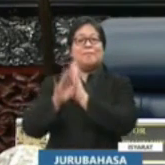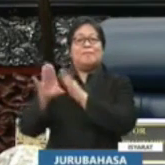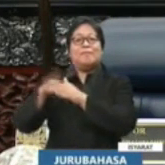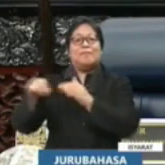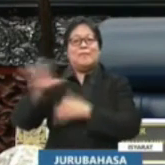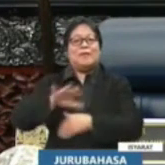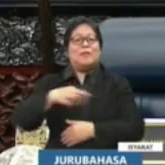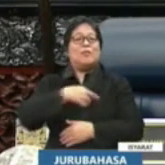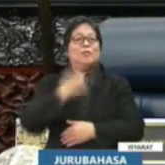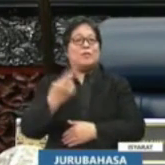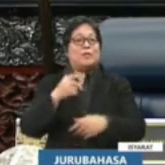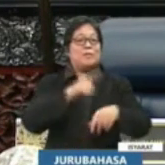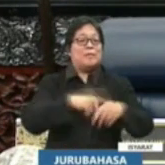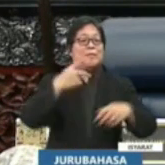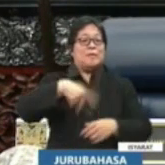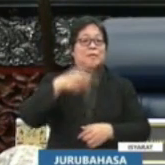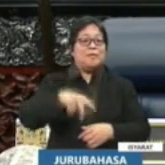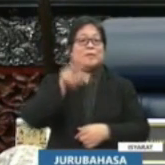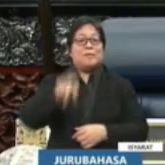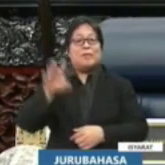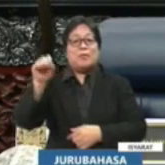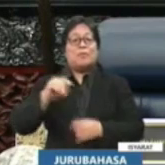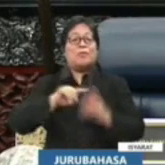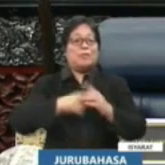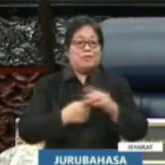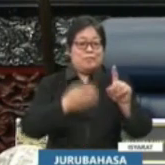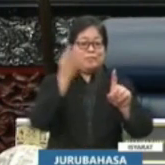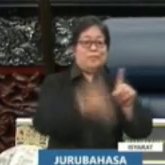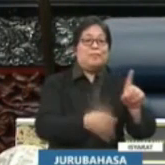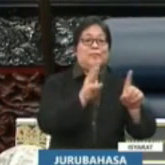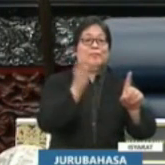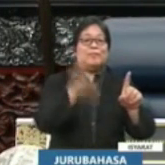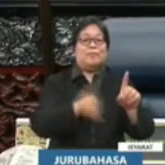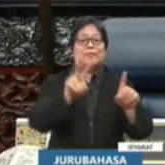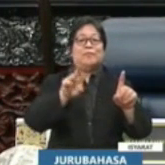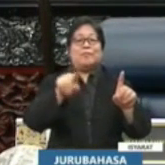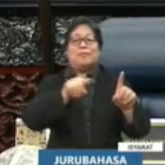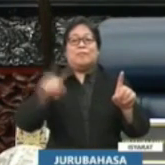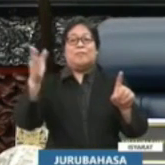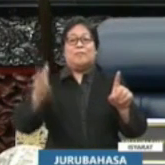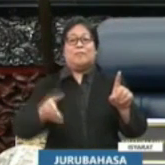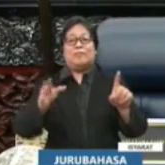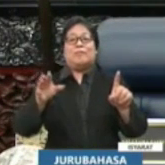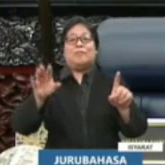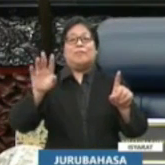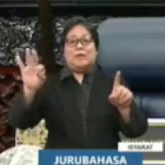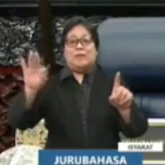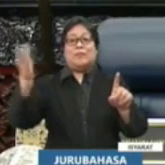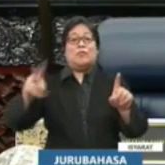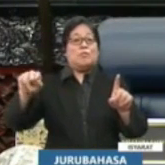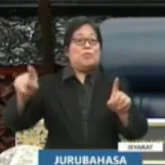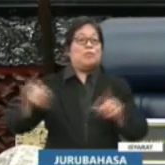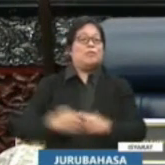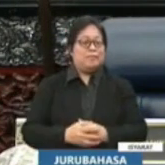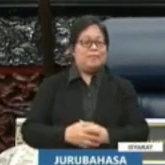anggaran kerugian dalam tempoh PKP 3 yang bermula pada 1 bulan Jun 2021 sehingga September 2021.